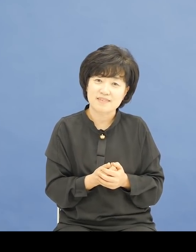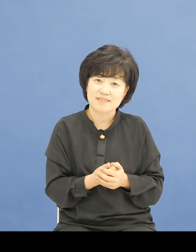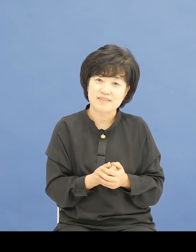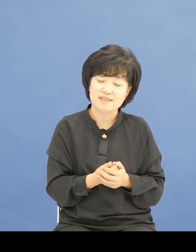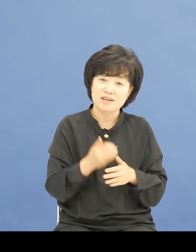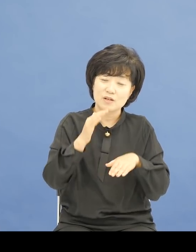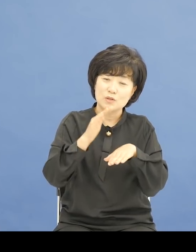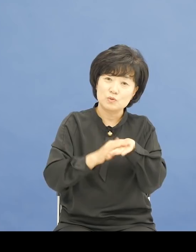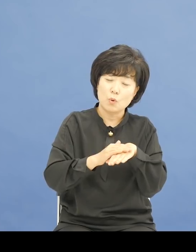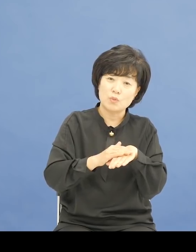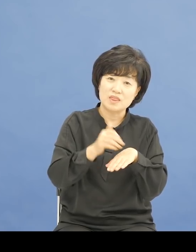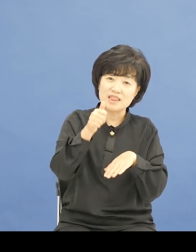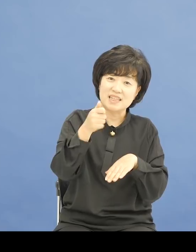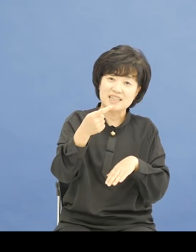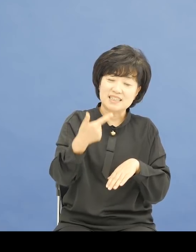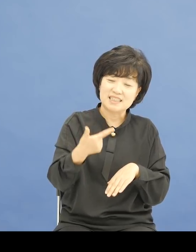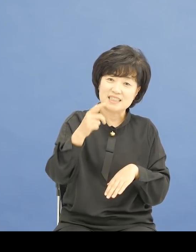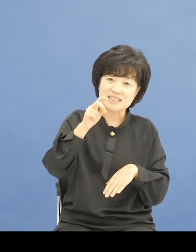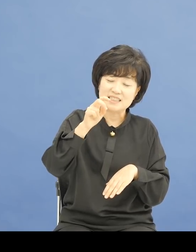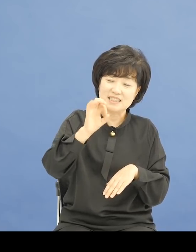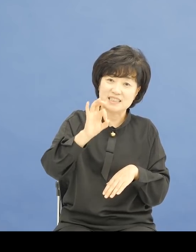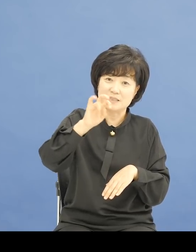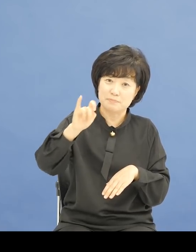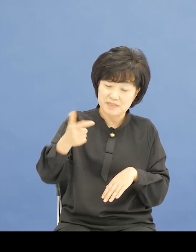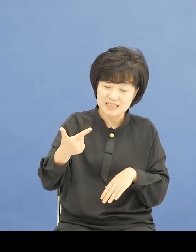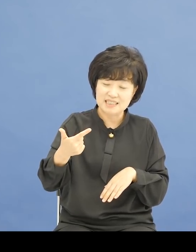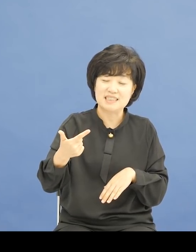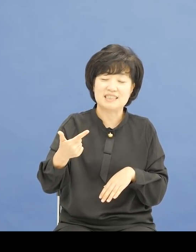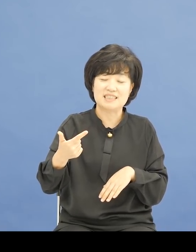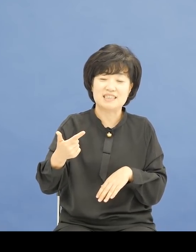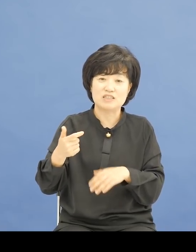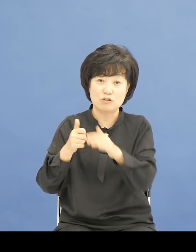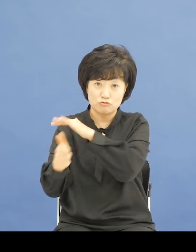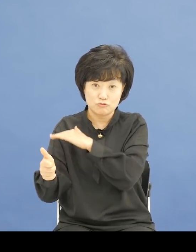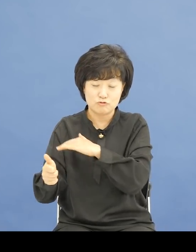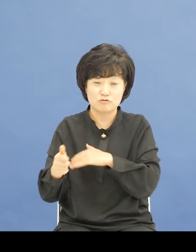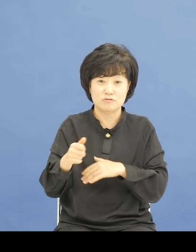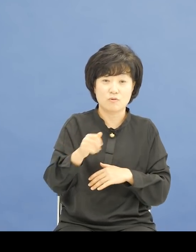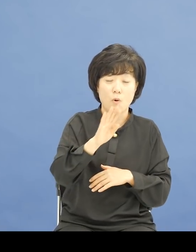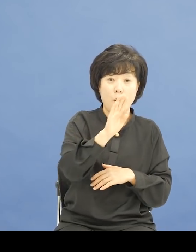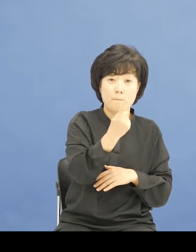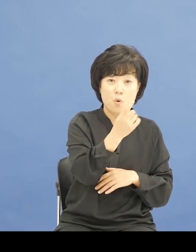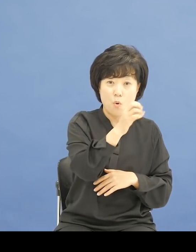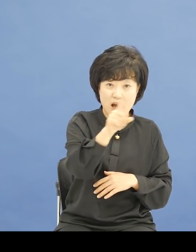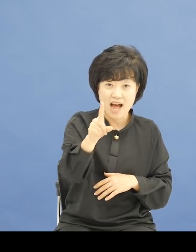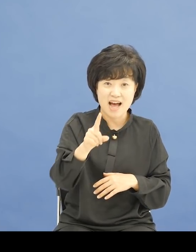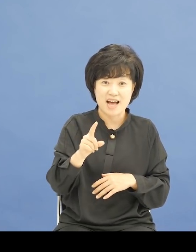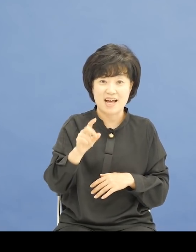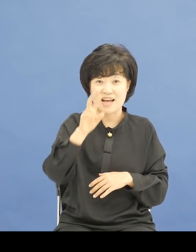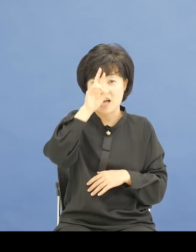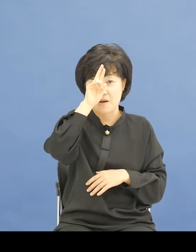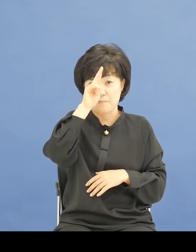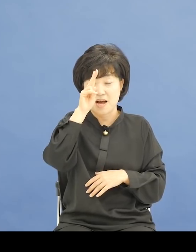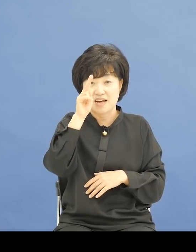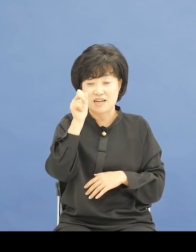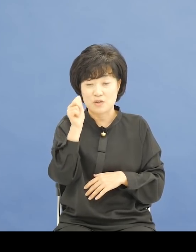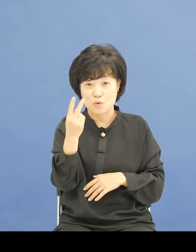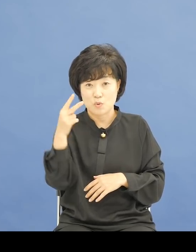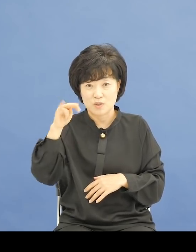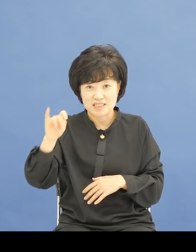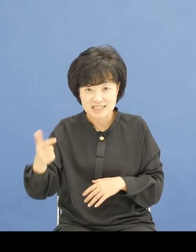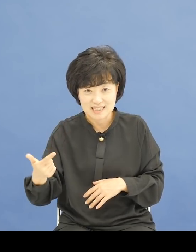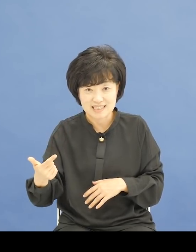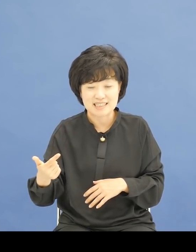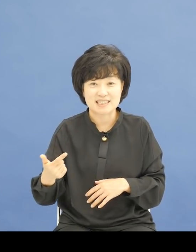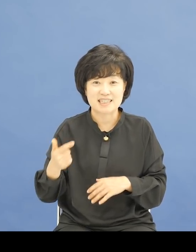이제 손흥민 선수 손흥민 선수도. 그리고 이제 아시아의별 보아 네. 그리고 우리 이제 박효신 씨 예.